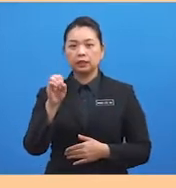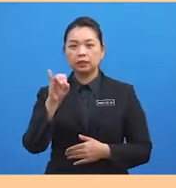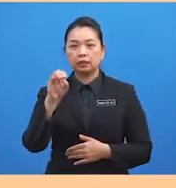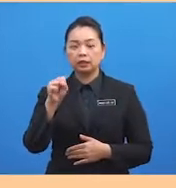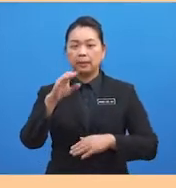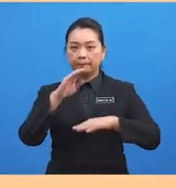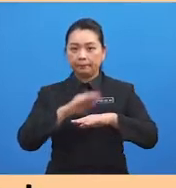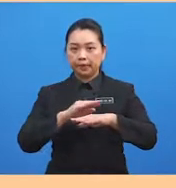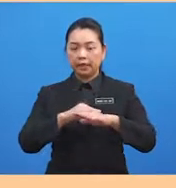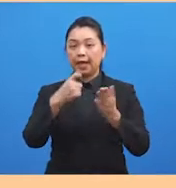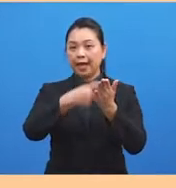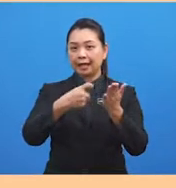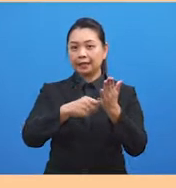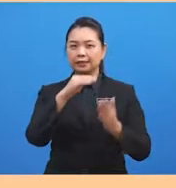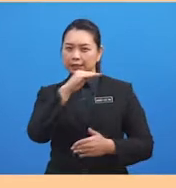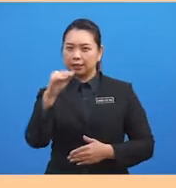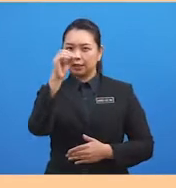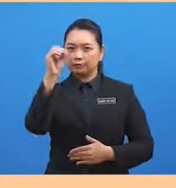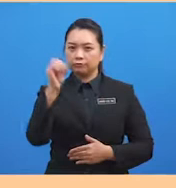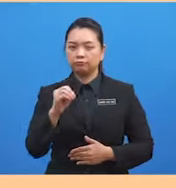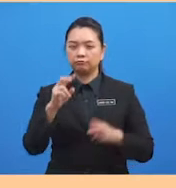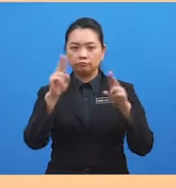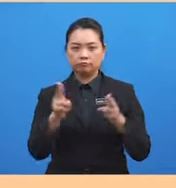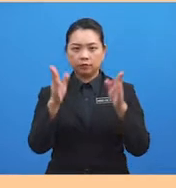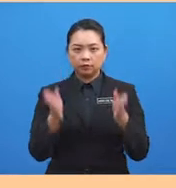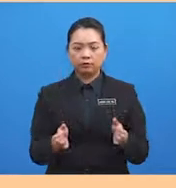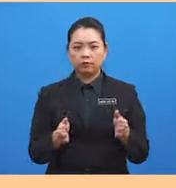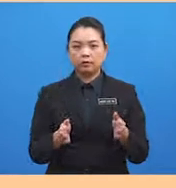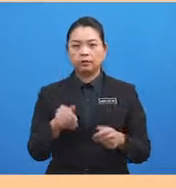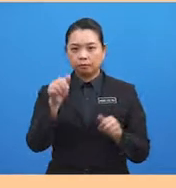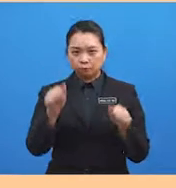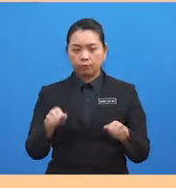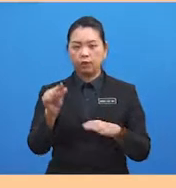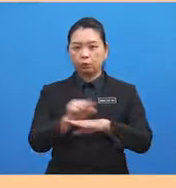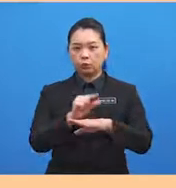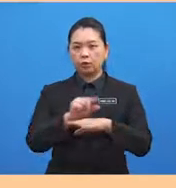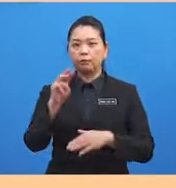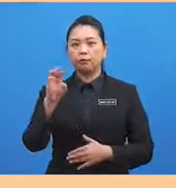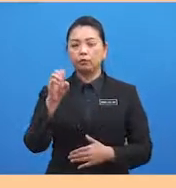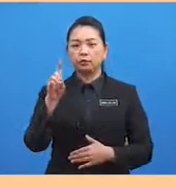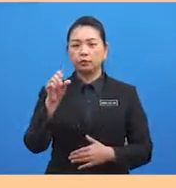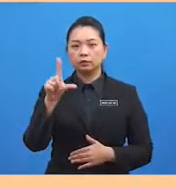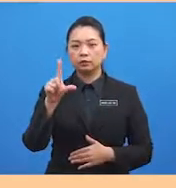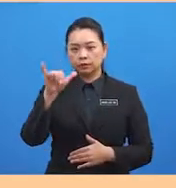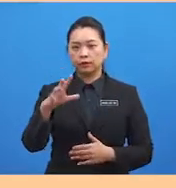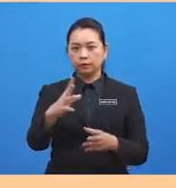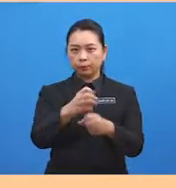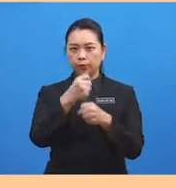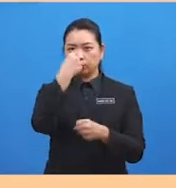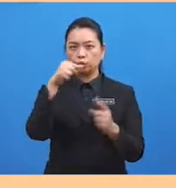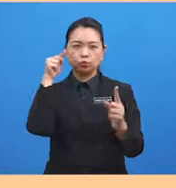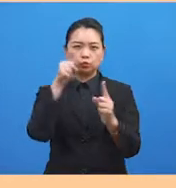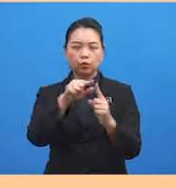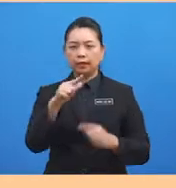diskaun. Usahawan boleh menggunakan modal yang diperoleh untuk tujuan lain